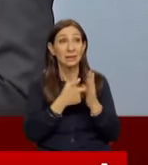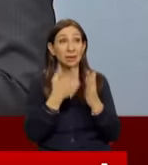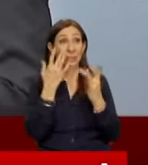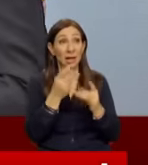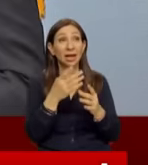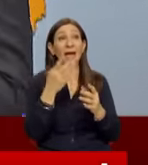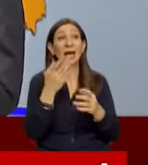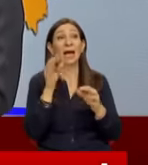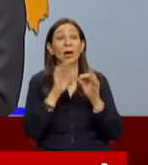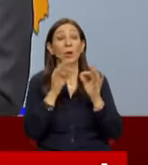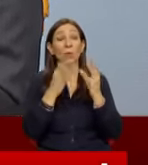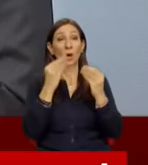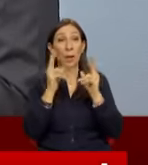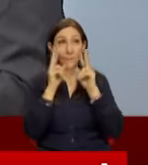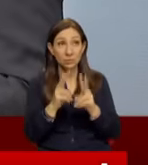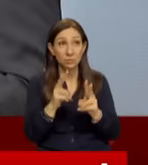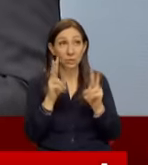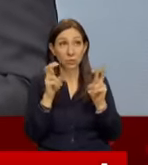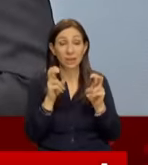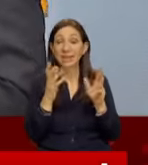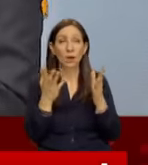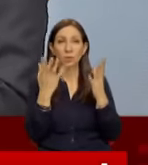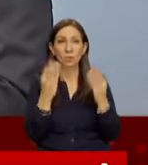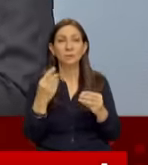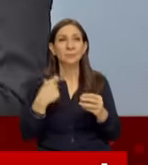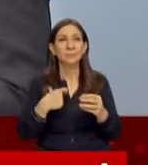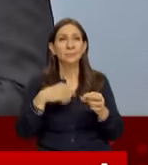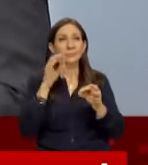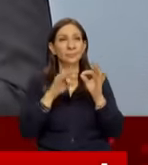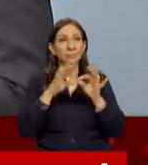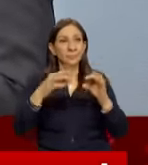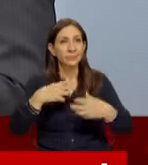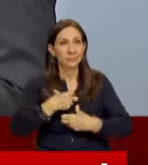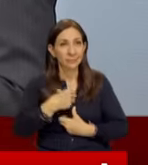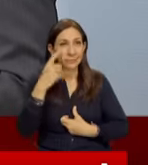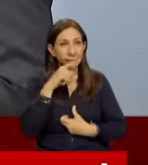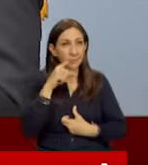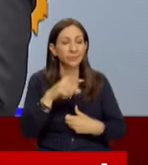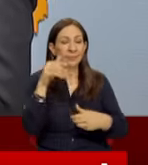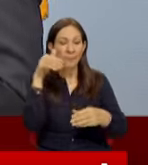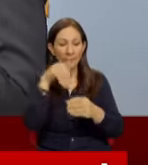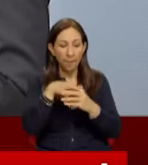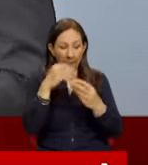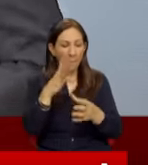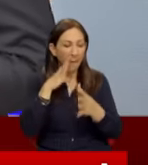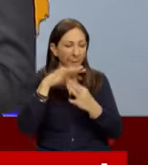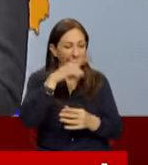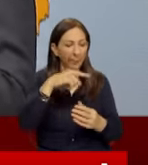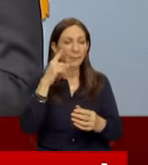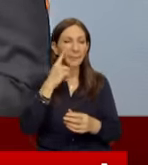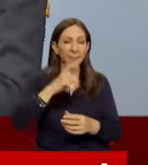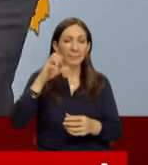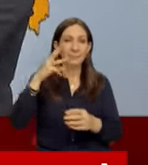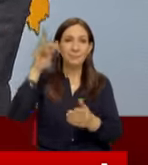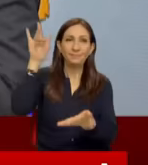belli, ekonomik açıdan bakmış meseleye ne olduğuna dair. Özellikle ekonomik sıkıntılar nedeniyle seçmen Cumhurbaşkanı Erdoğan'ı cezalandırdı